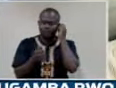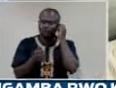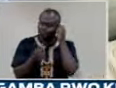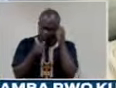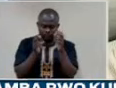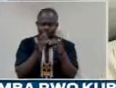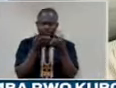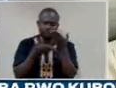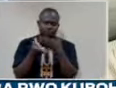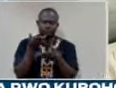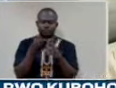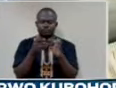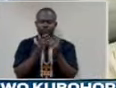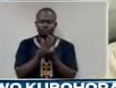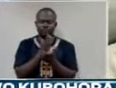turi kuganira